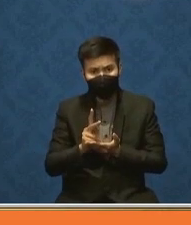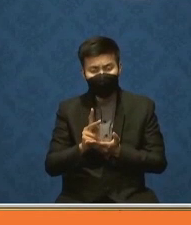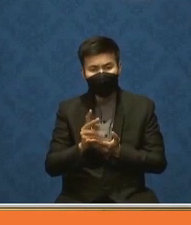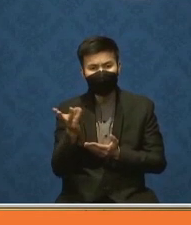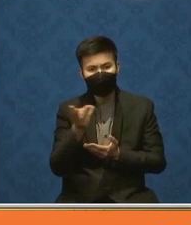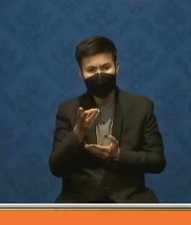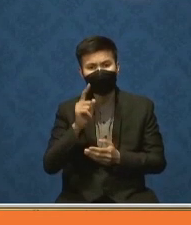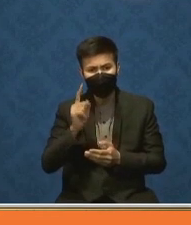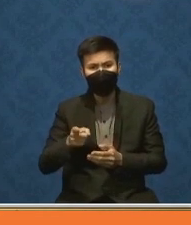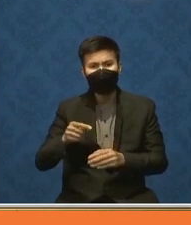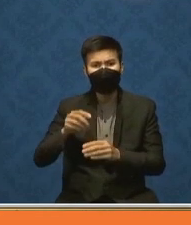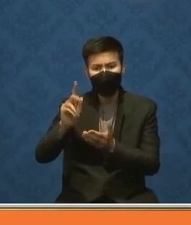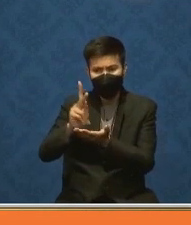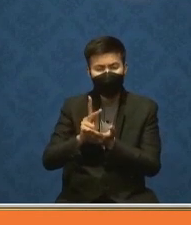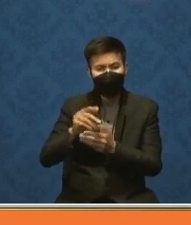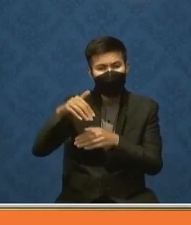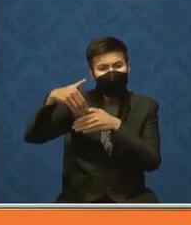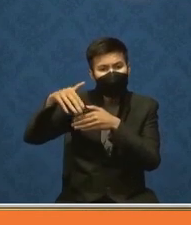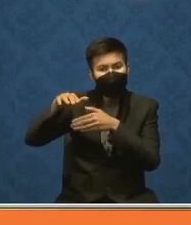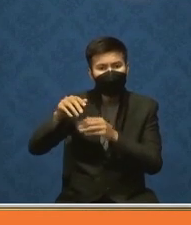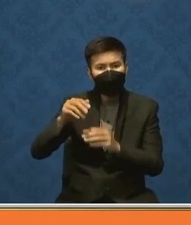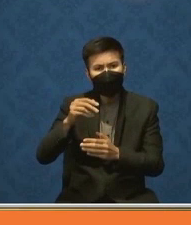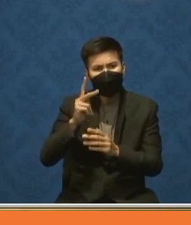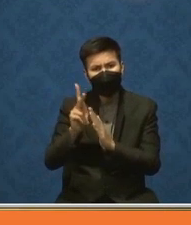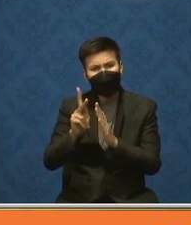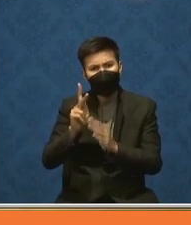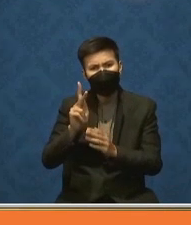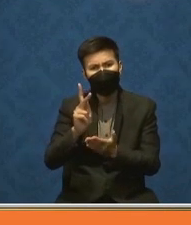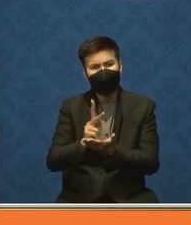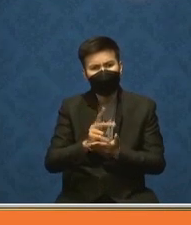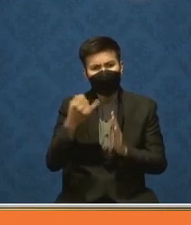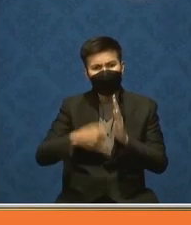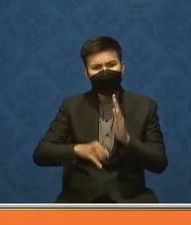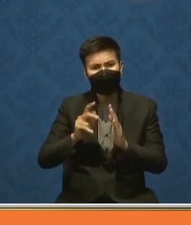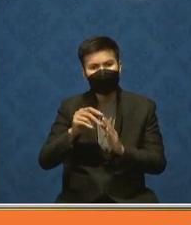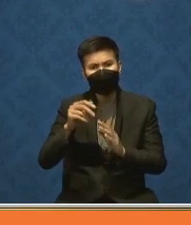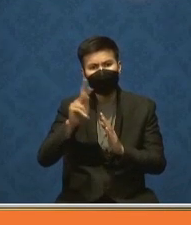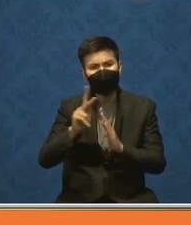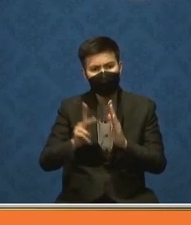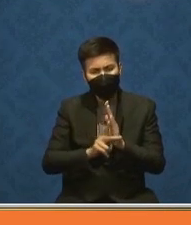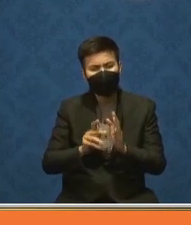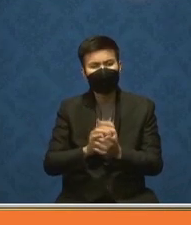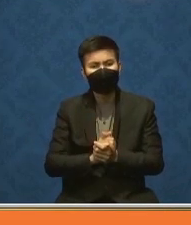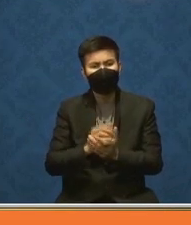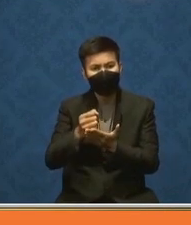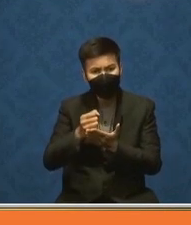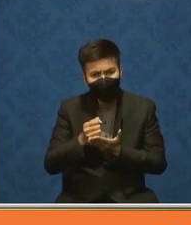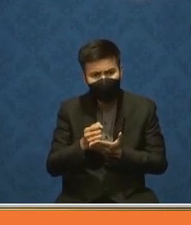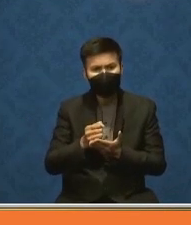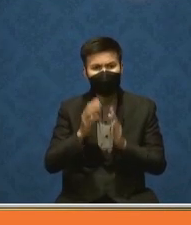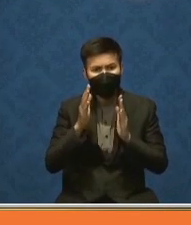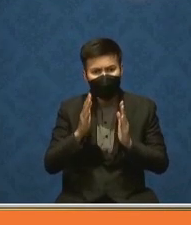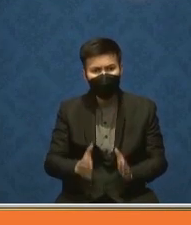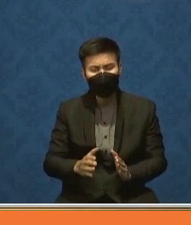ระบบครับดังนั้นการเพิ่มภาษีตรงนี้เพื่อเอามาช่วยให้ SME เข้าถึงสินเชื่อในระบบมากขึ้นจริงๆมันคือการช่